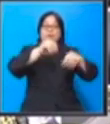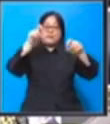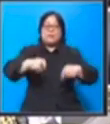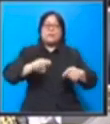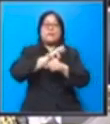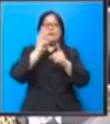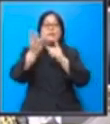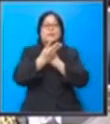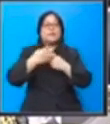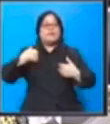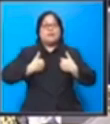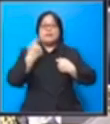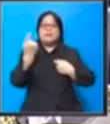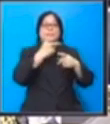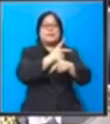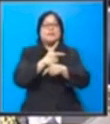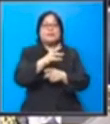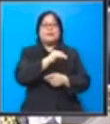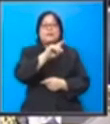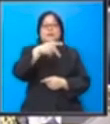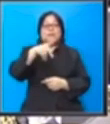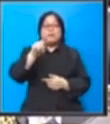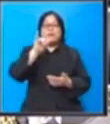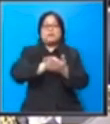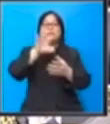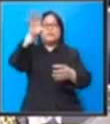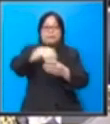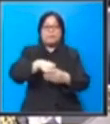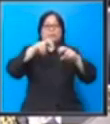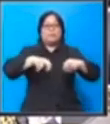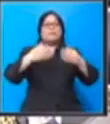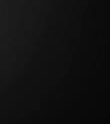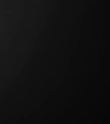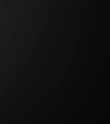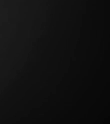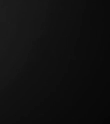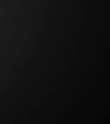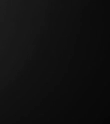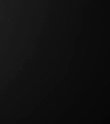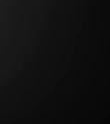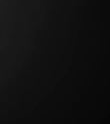memastikan kebajikan peliharaan sentiasa dipelihara, dan Zoo Taiping termasuk dalam kajian berkenaan. Terima kasih.